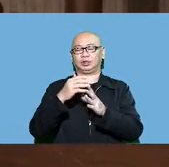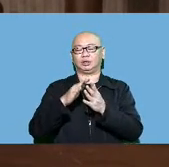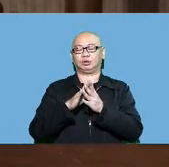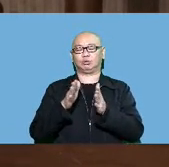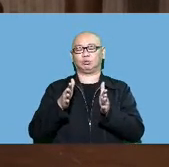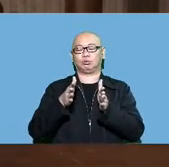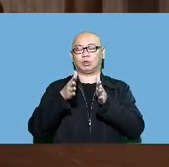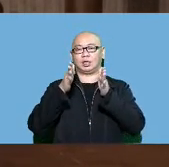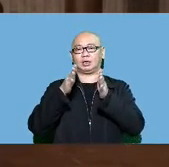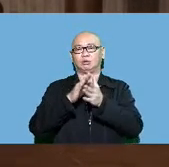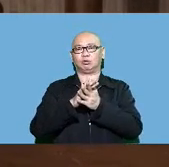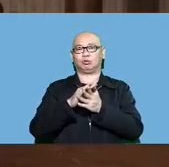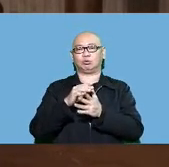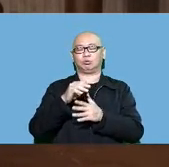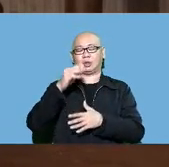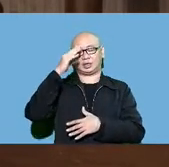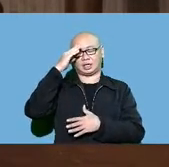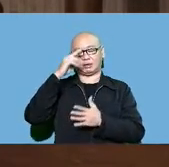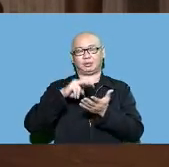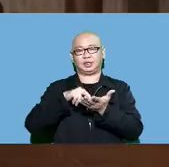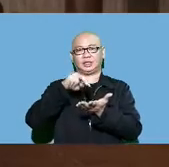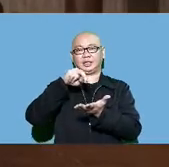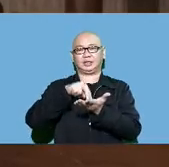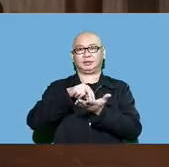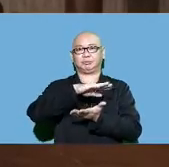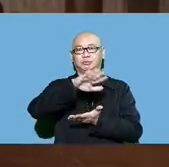upacara. Hadirin dimohon berdiri.